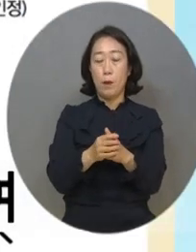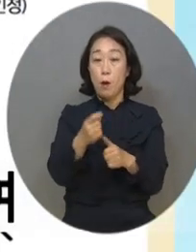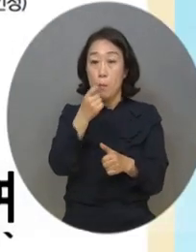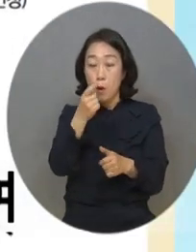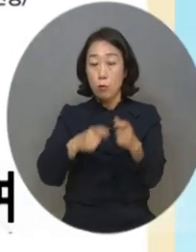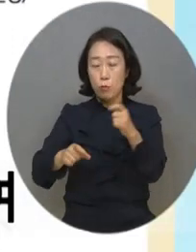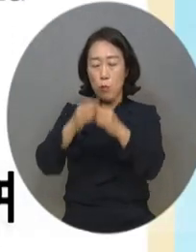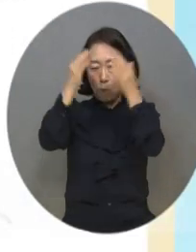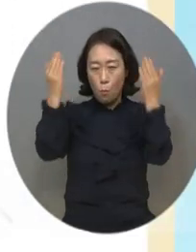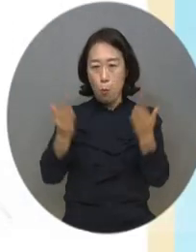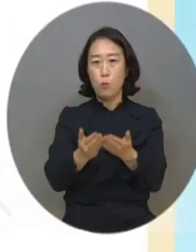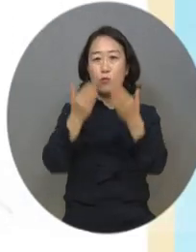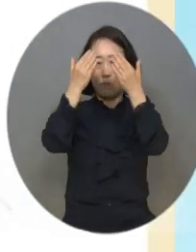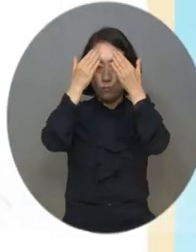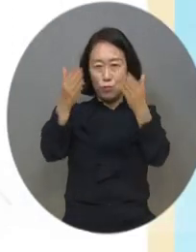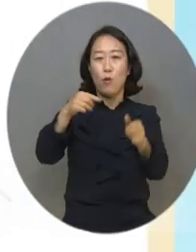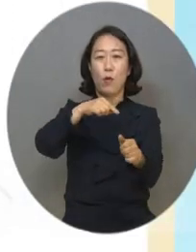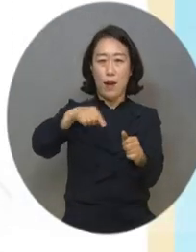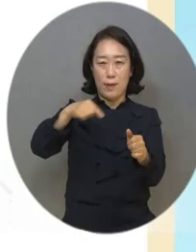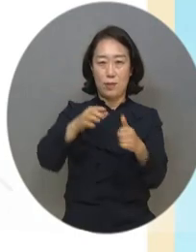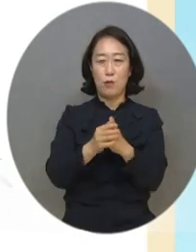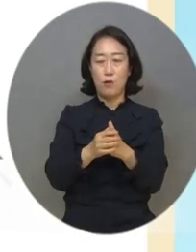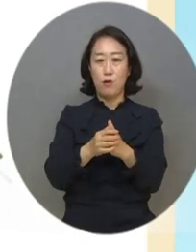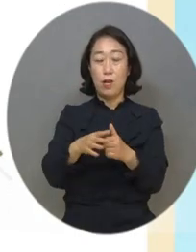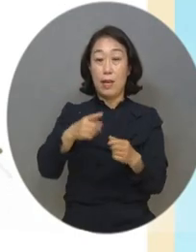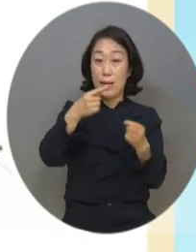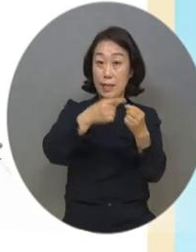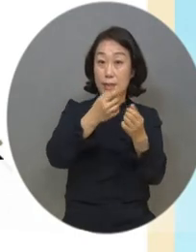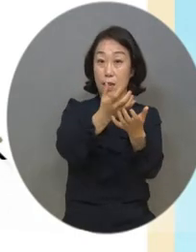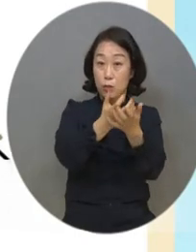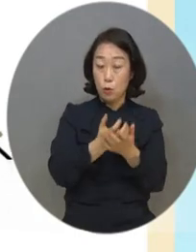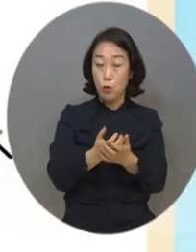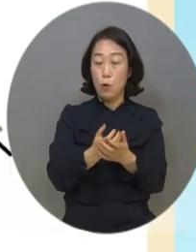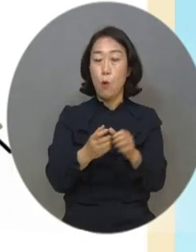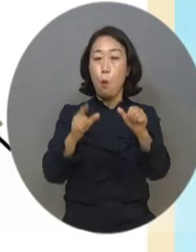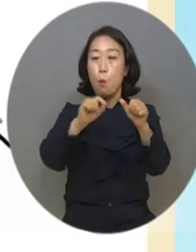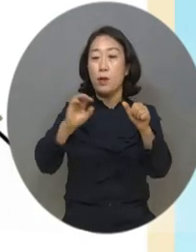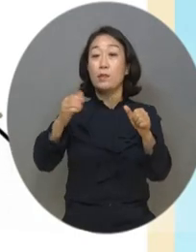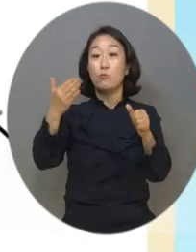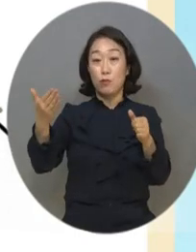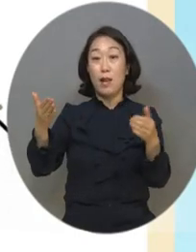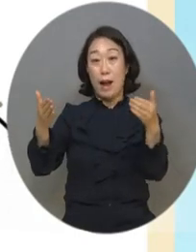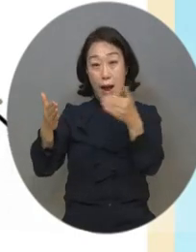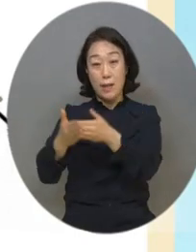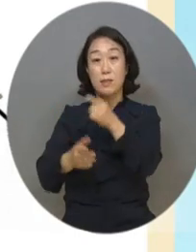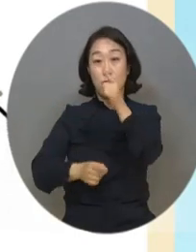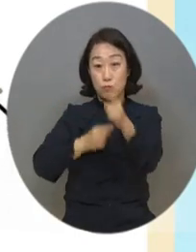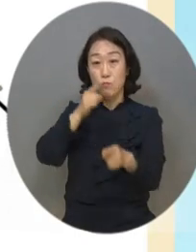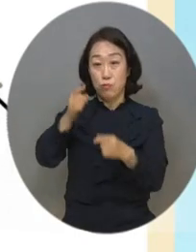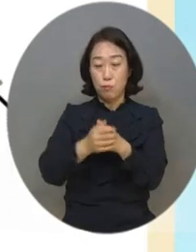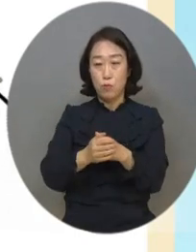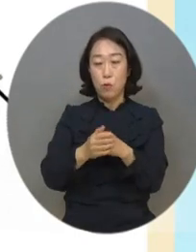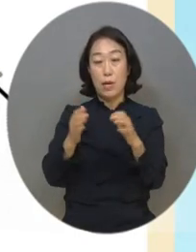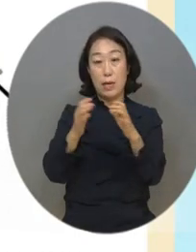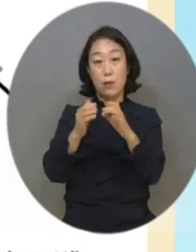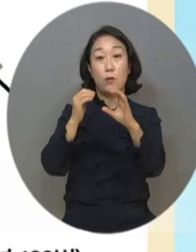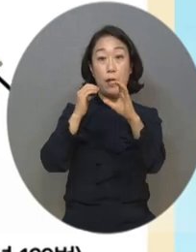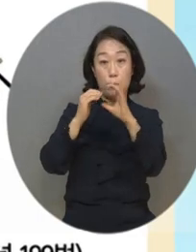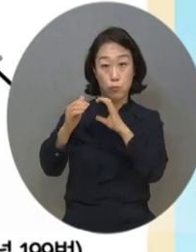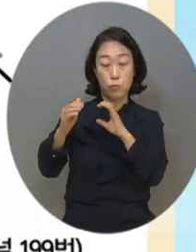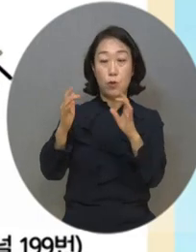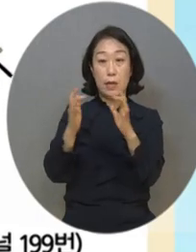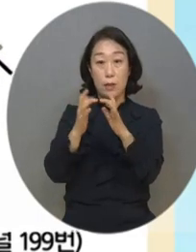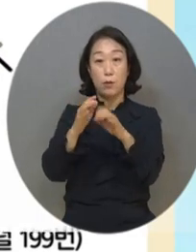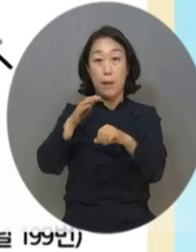교육비는 전액 무료입니다 1차 서류전형 신청기간은 오는 29일까지며 복지tv 전자우편을 통한